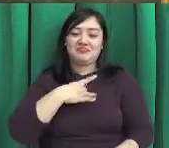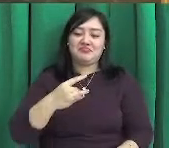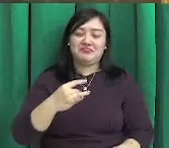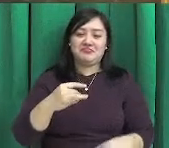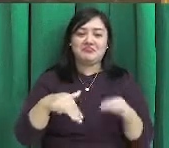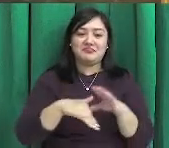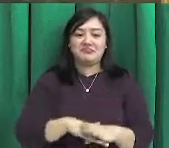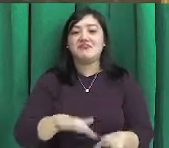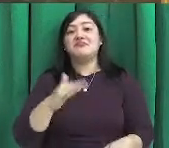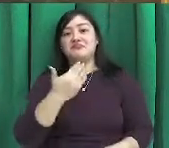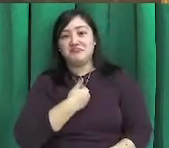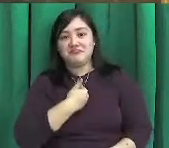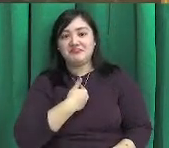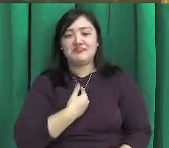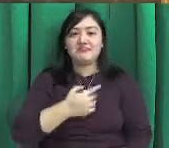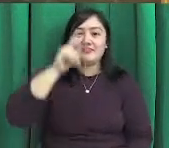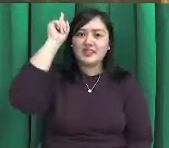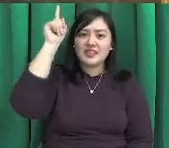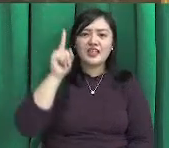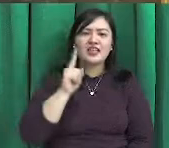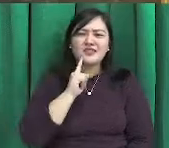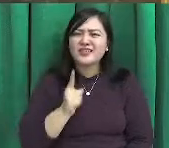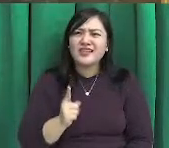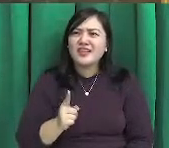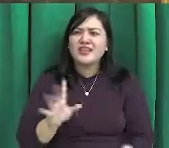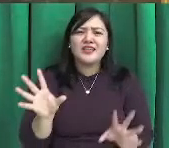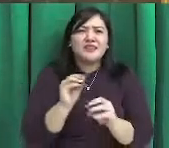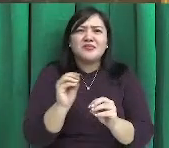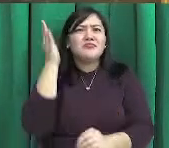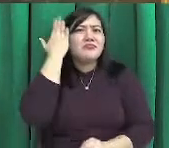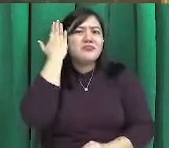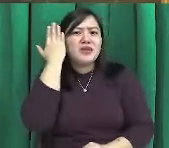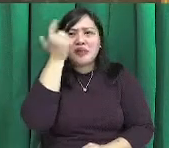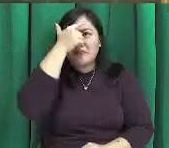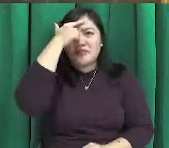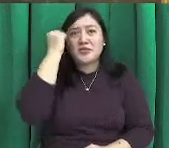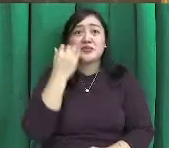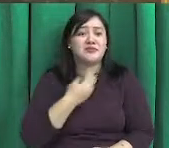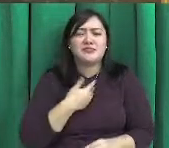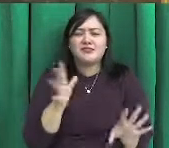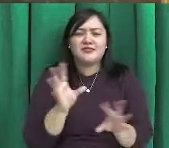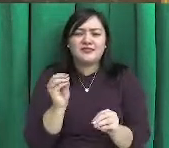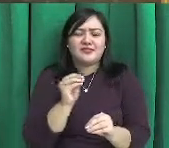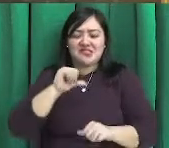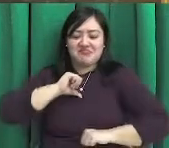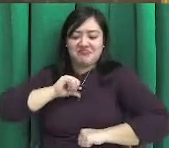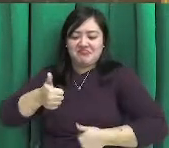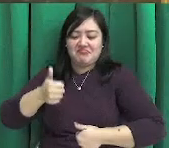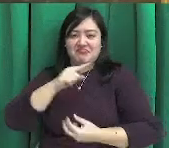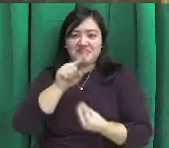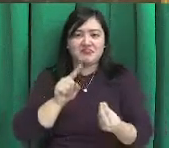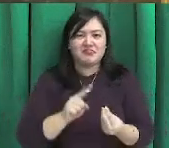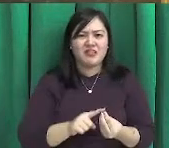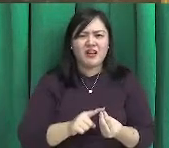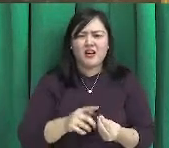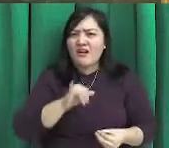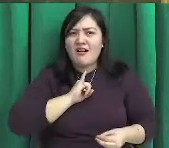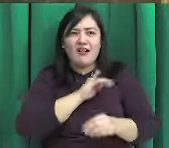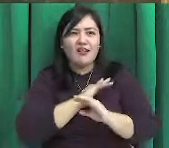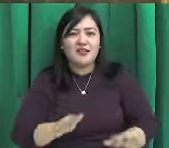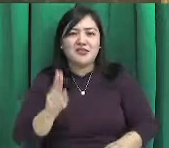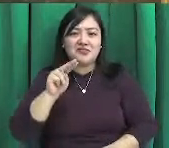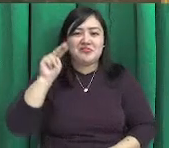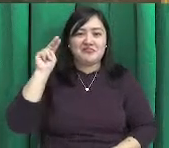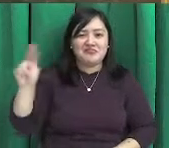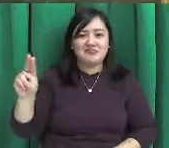akong dapat ipakita pang pagkukunwari. Kasi wala naman akong pwede ipagmalaki. Magkukunwari akong mayaman ako, magkukunwari akong